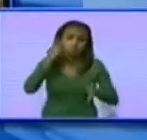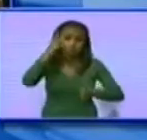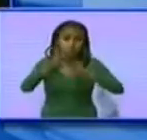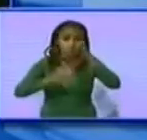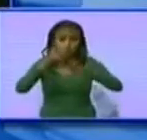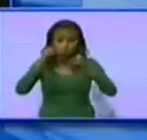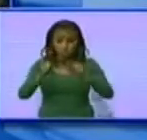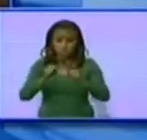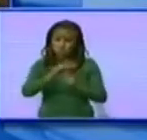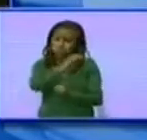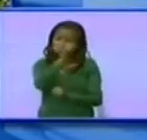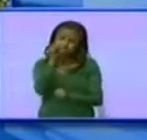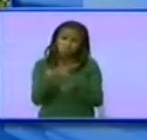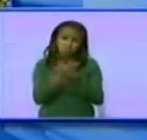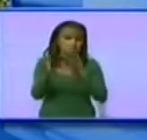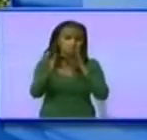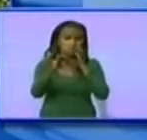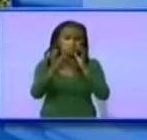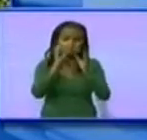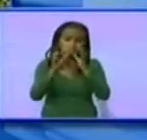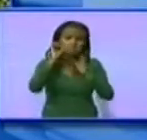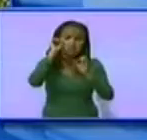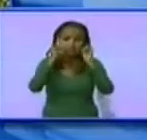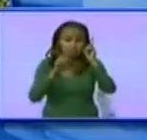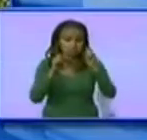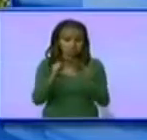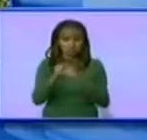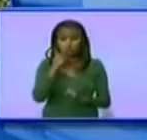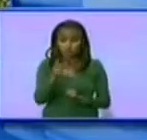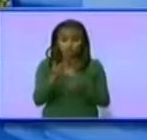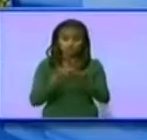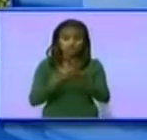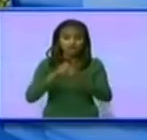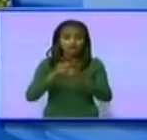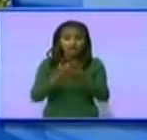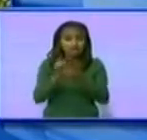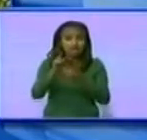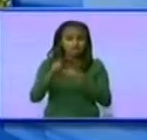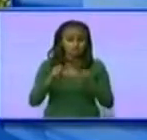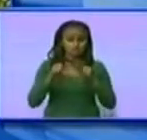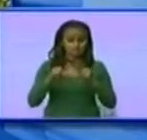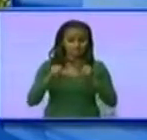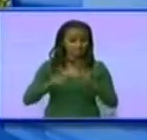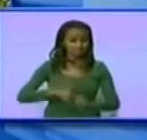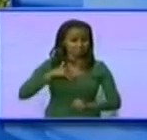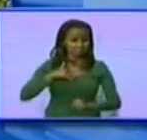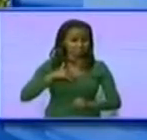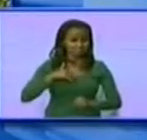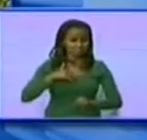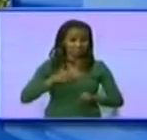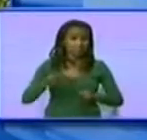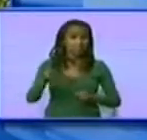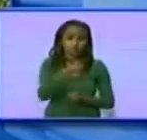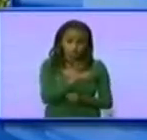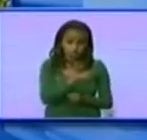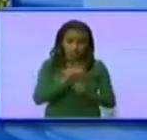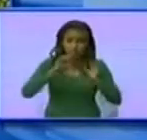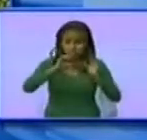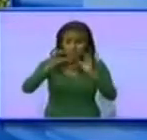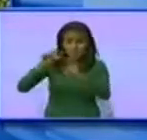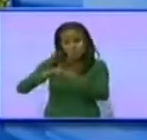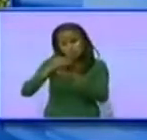ከቻሉ ማንኛውንም ነገር መግባባት እንደሚችሉ ነግራቸዋለሁ ያ ነገር ለነሱ ጥንካሬ ይሆናቸዋል ብዬ አስባለሁ በማስተምርበትም ጊዜ